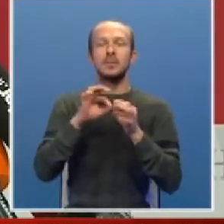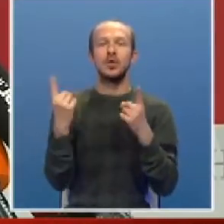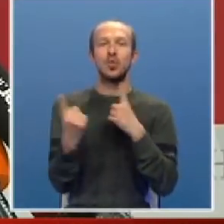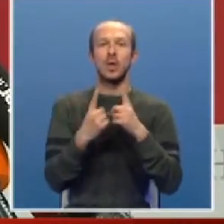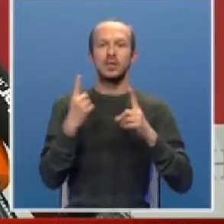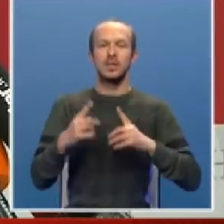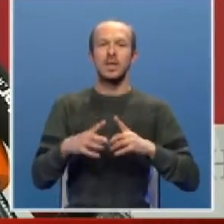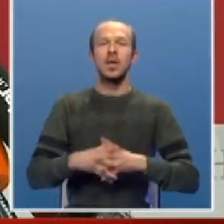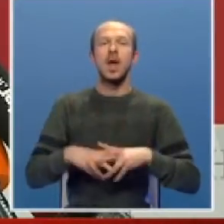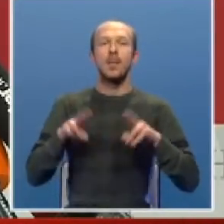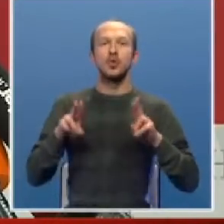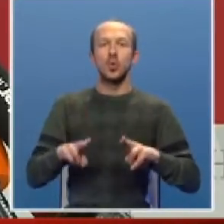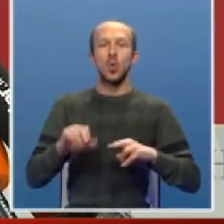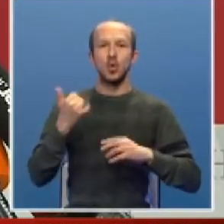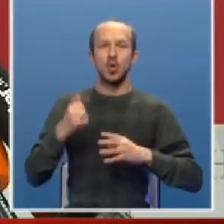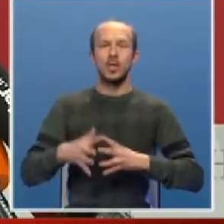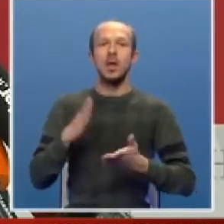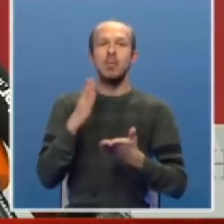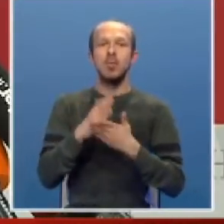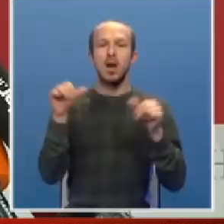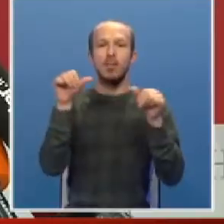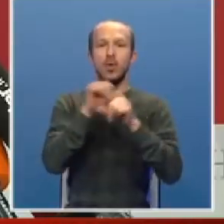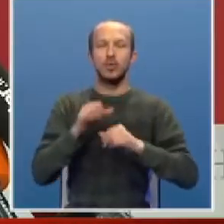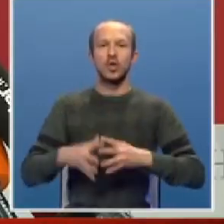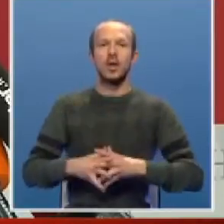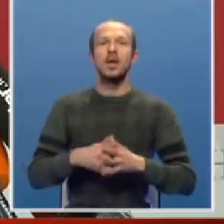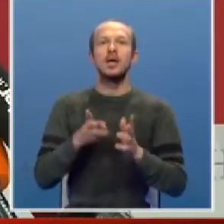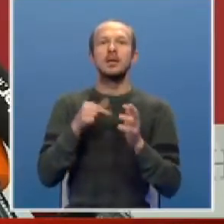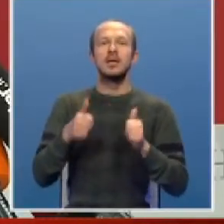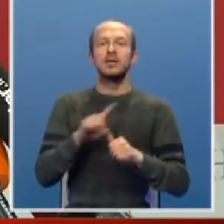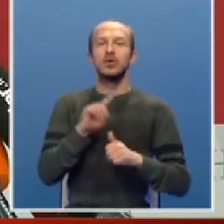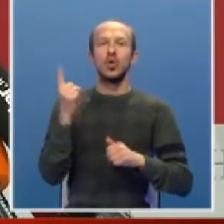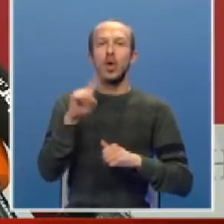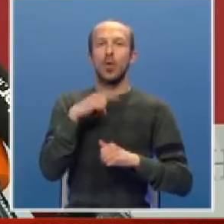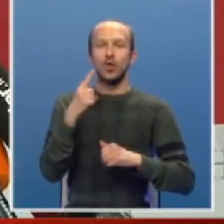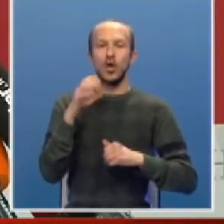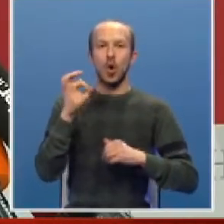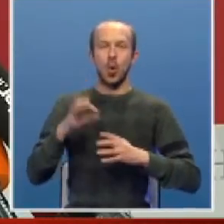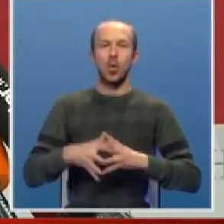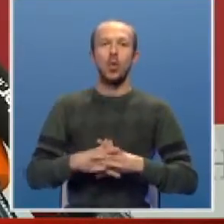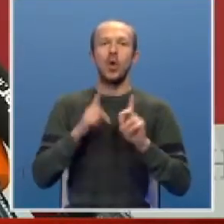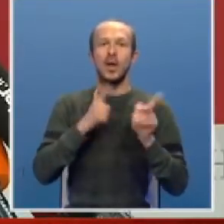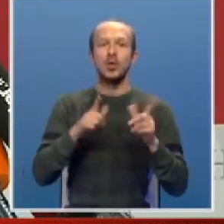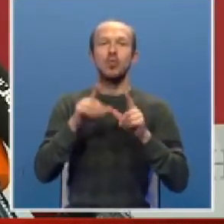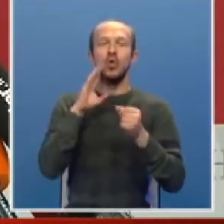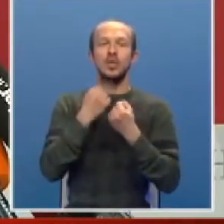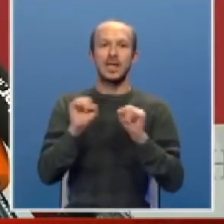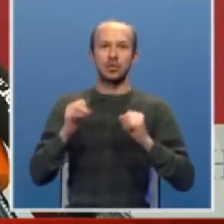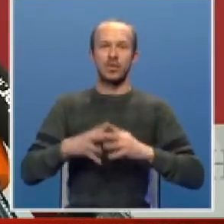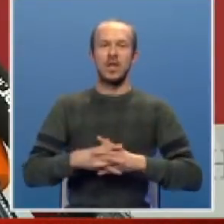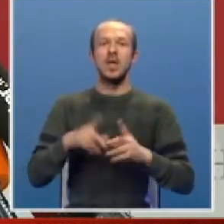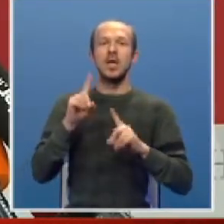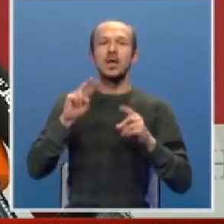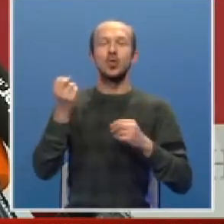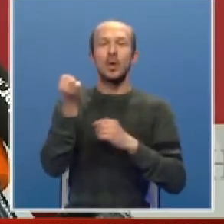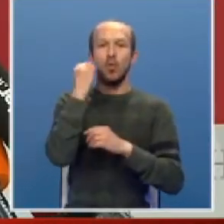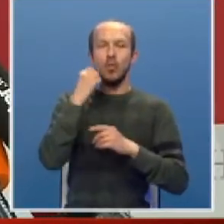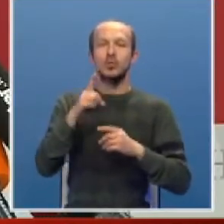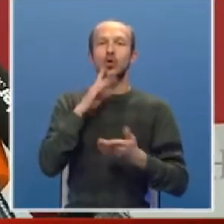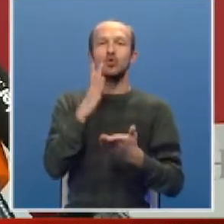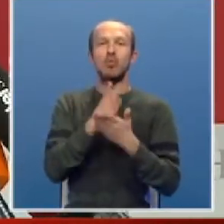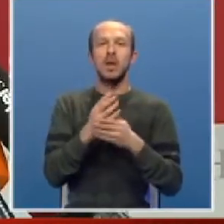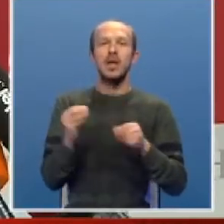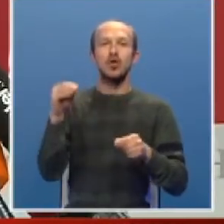bezbednostne situacije apsolutno je bila promašena, da danas više niko ne govori o ratu u Bosni ili nekim drugim glupostima koje su